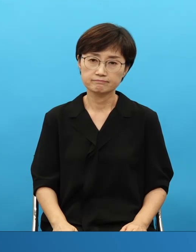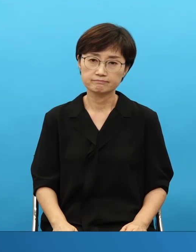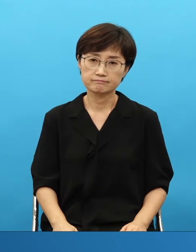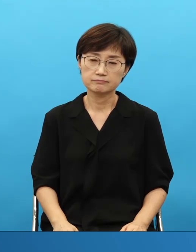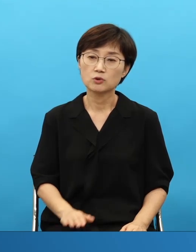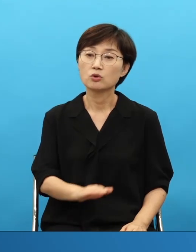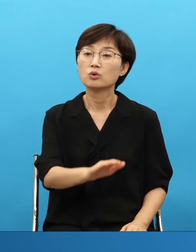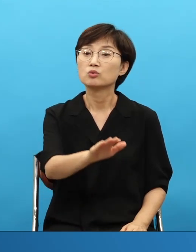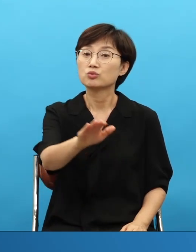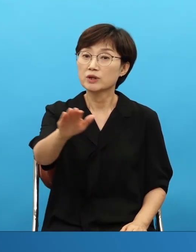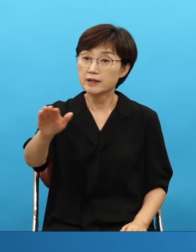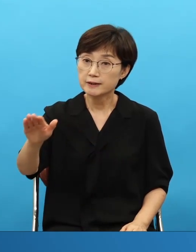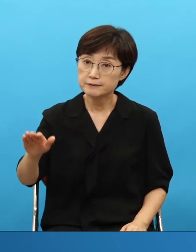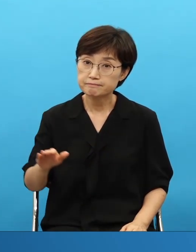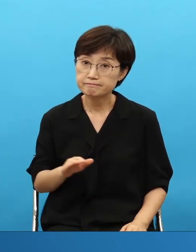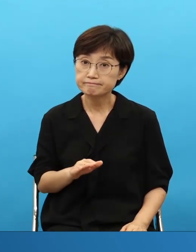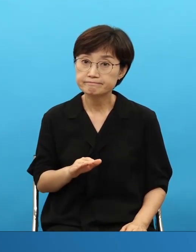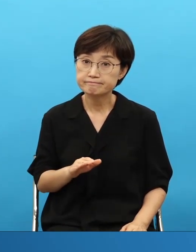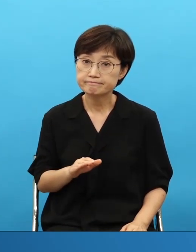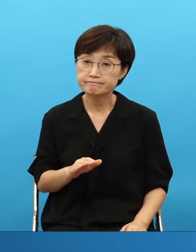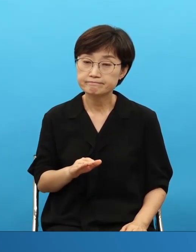우리는 무조건요